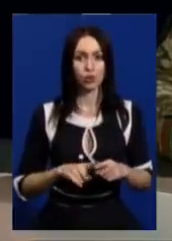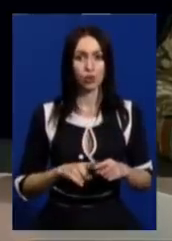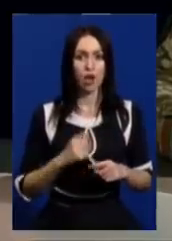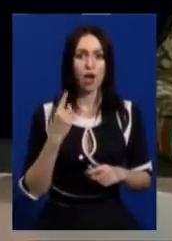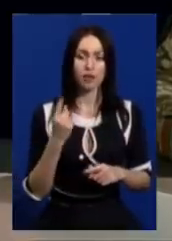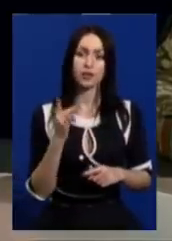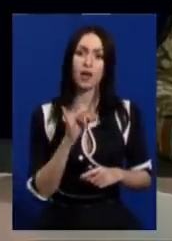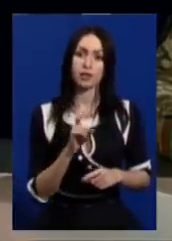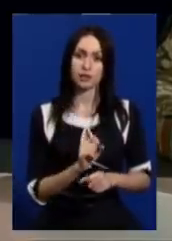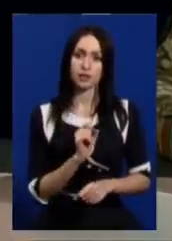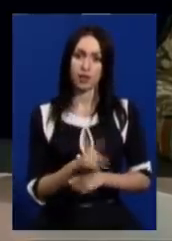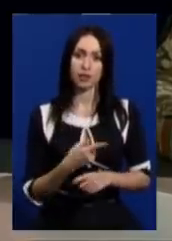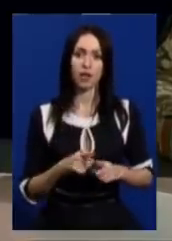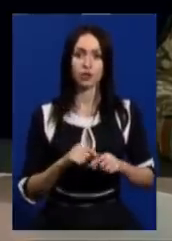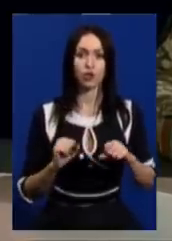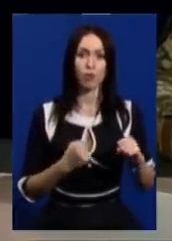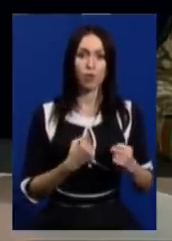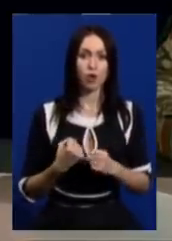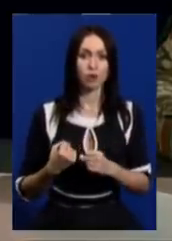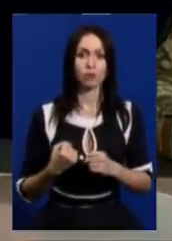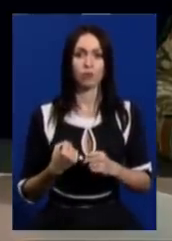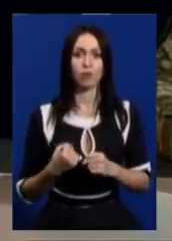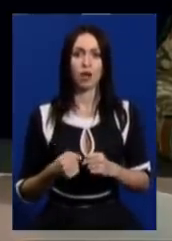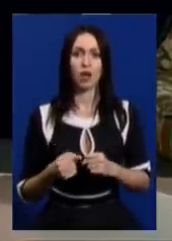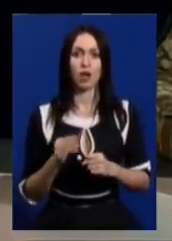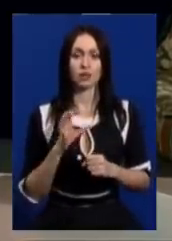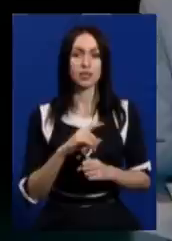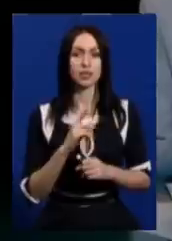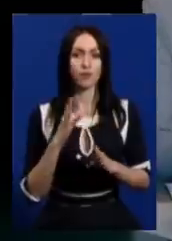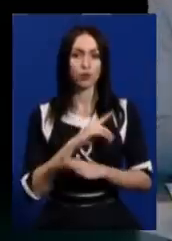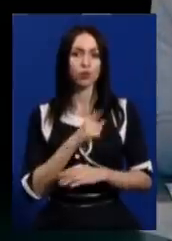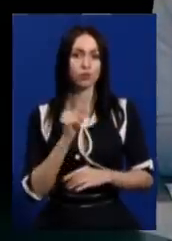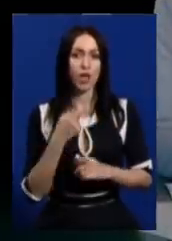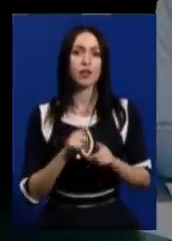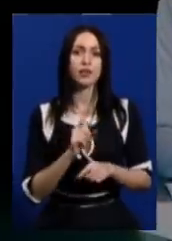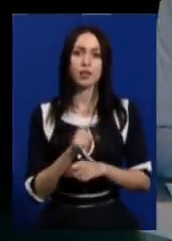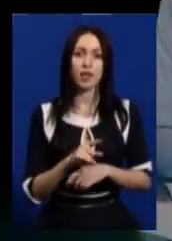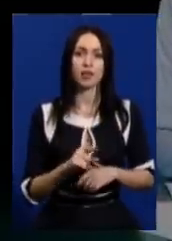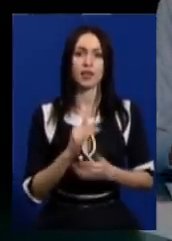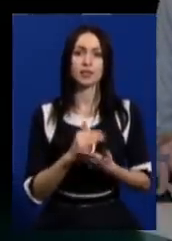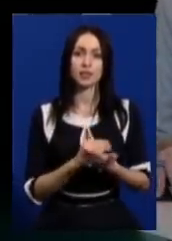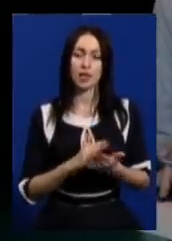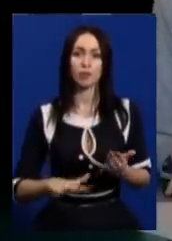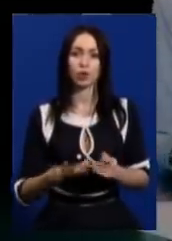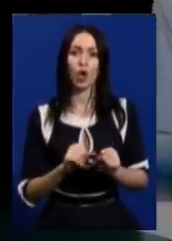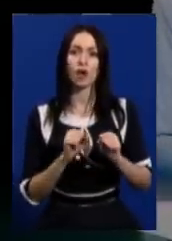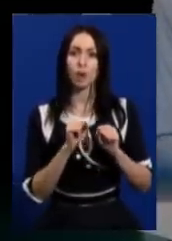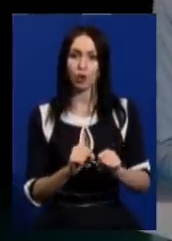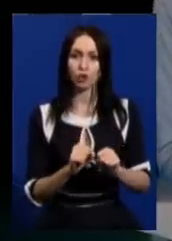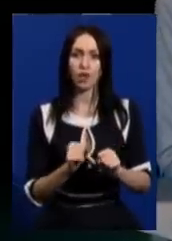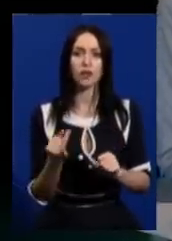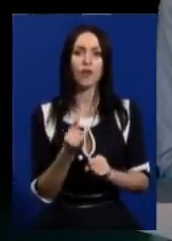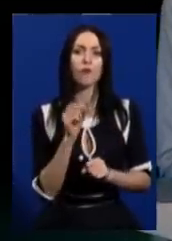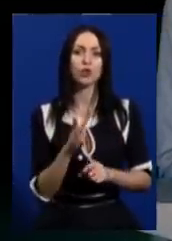одна из задач, это борьба с диверсионно-разведывательными силами. Ну, я так розумію, це завдання системи територіальної оборони. А цікаво, в чому